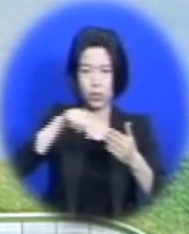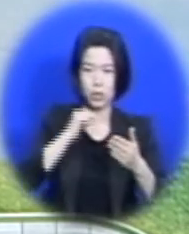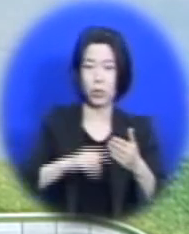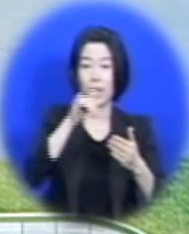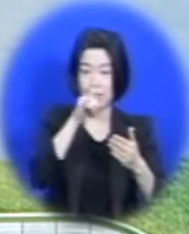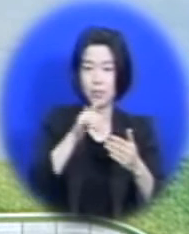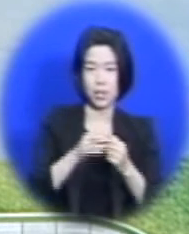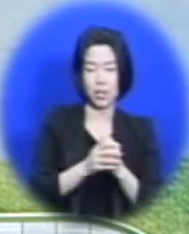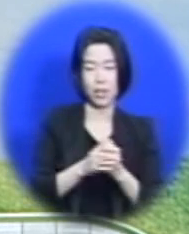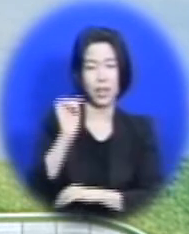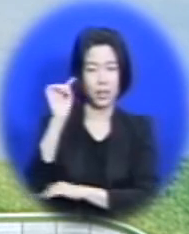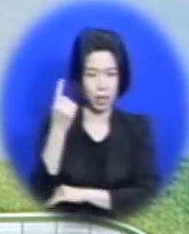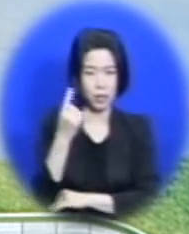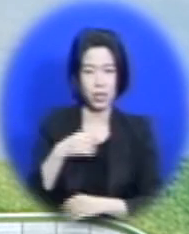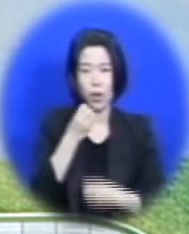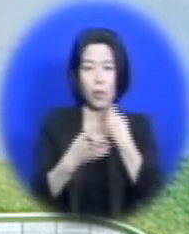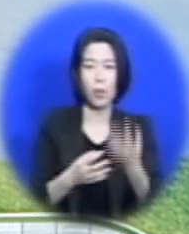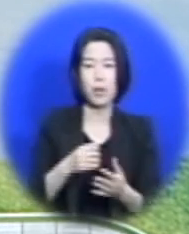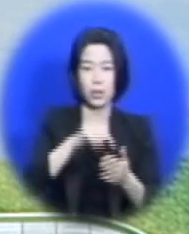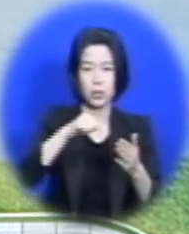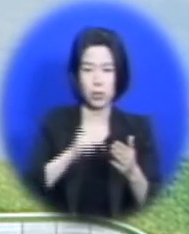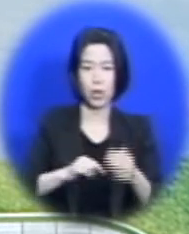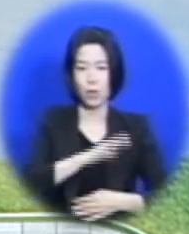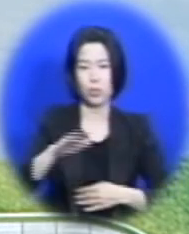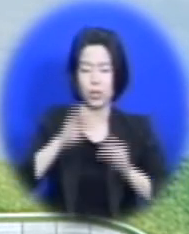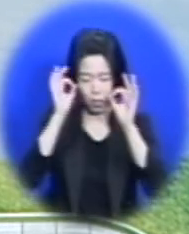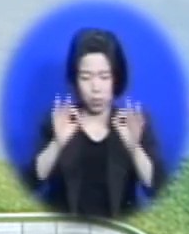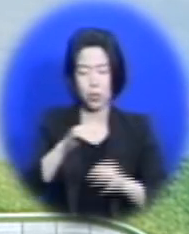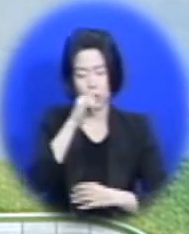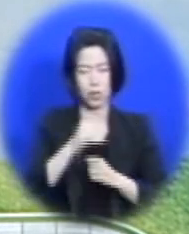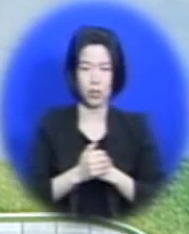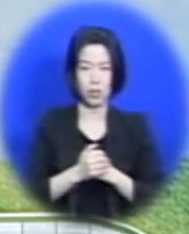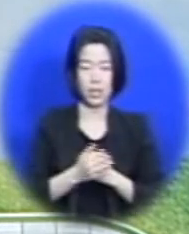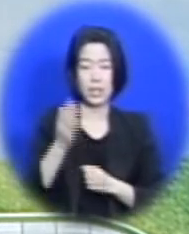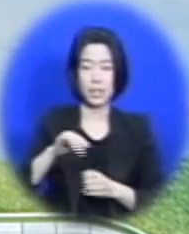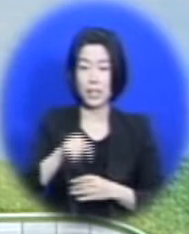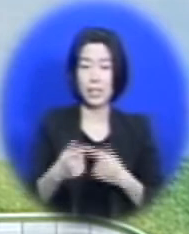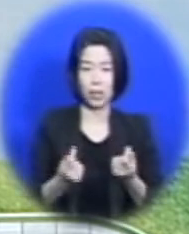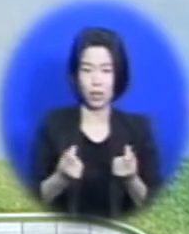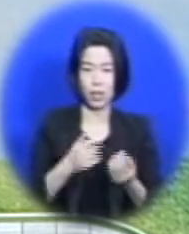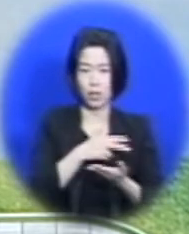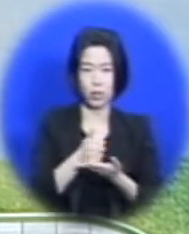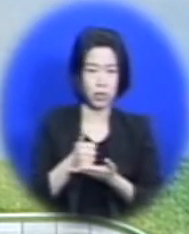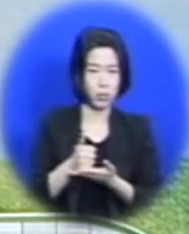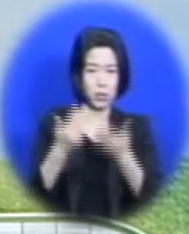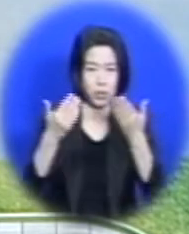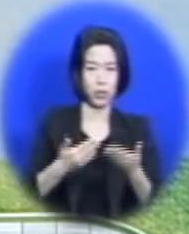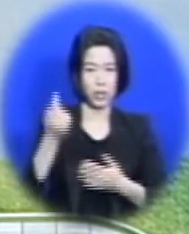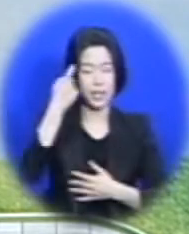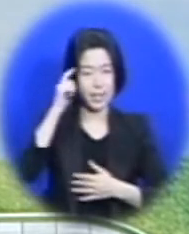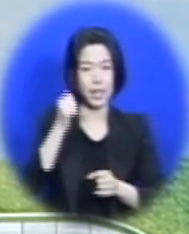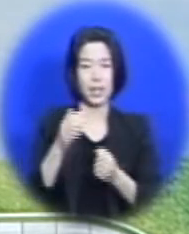말. 다윗이 고백하는 고백 속에 우리가 보는 거예요. 그런데 이렇게 주님의 주시는 생각 때문에